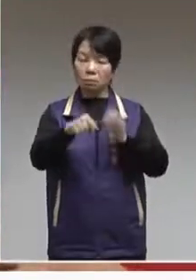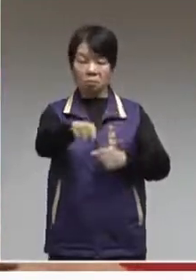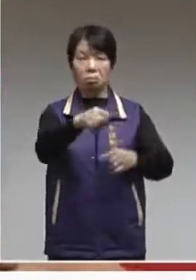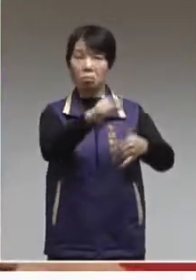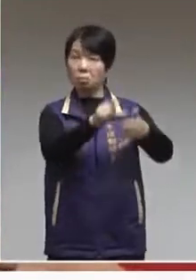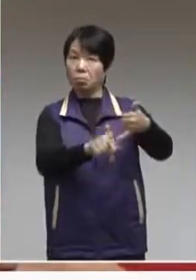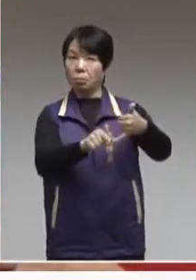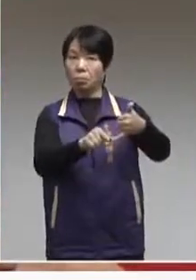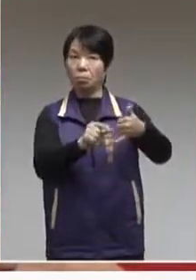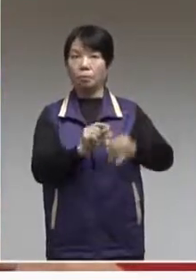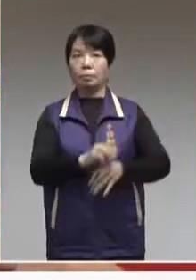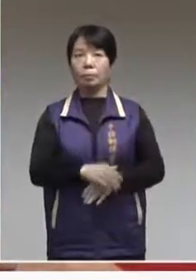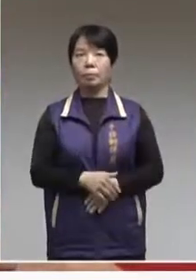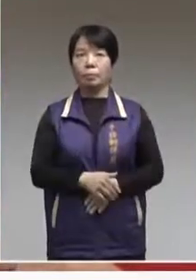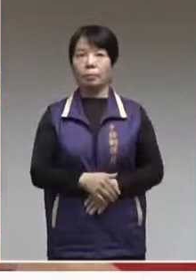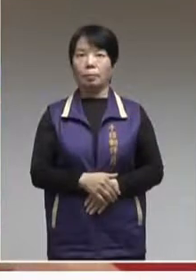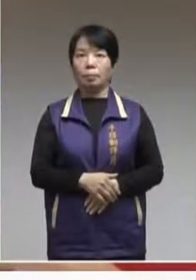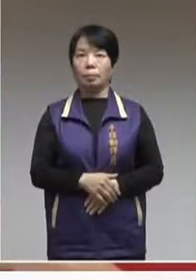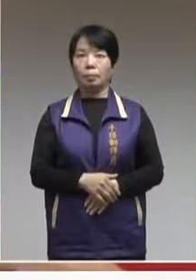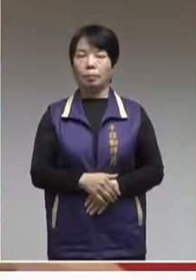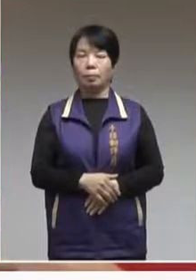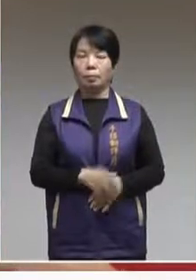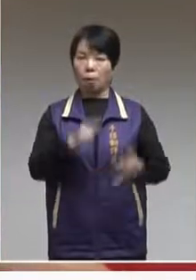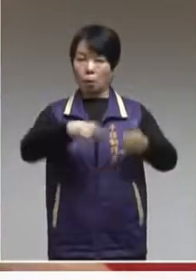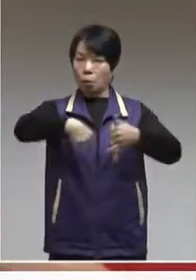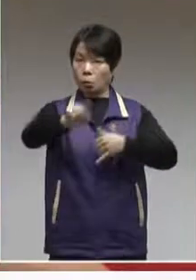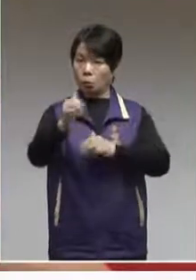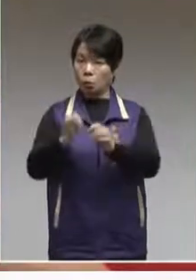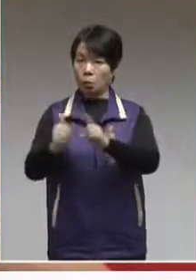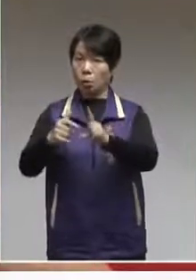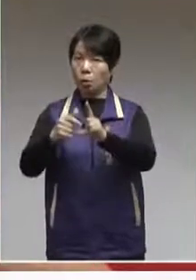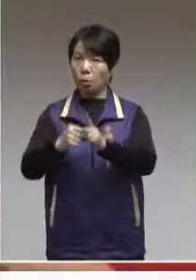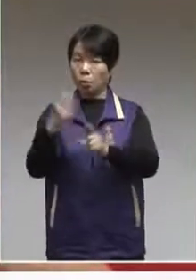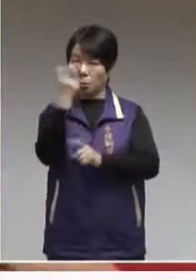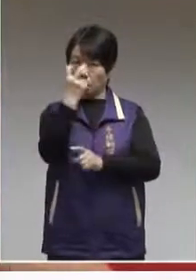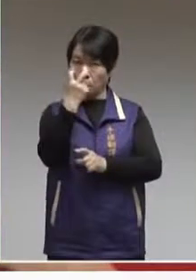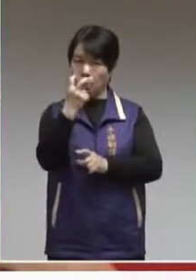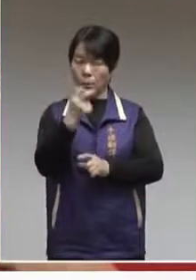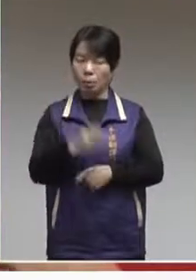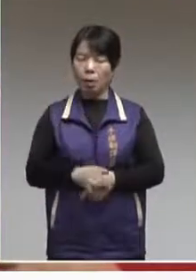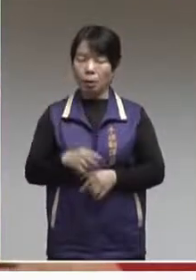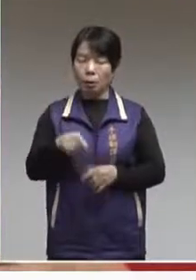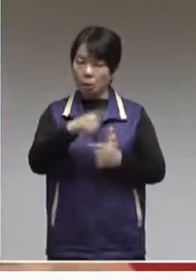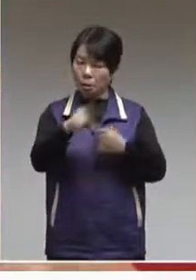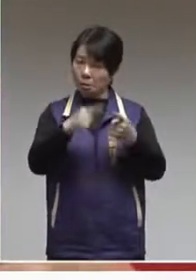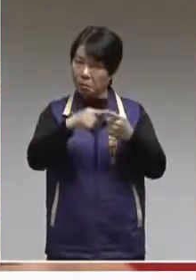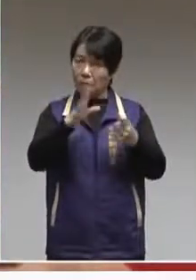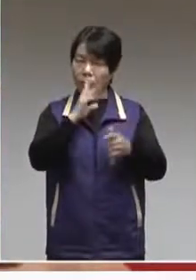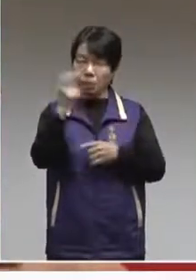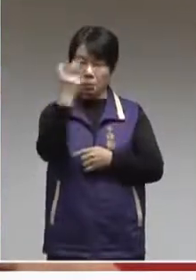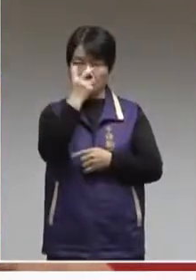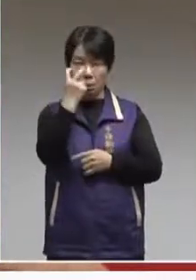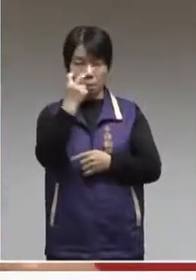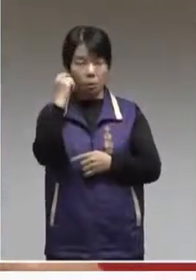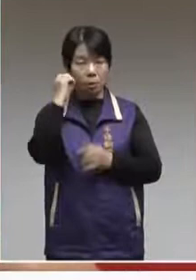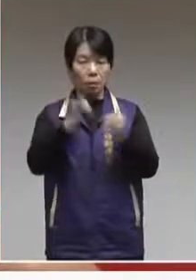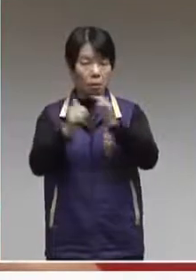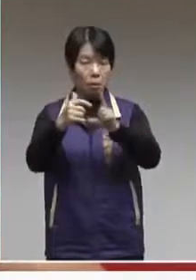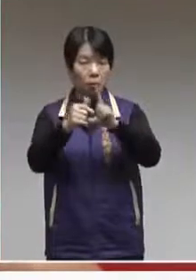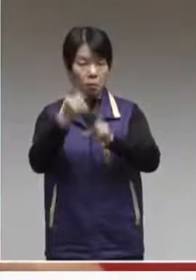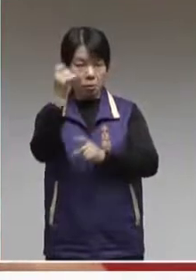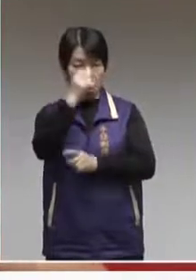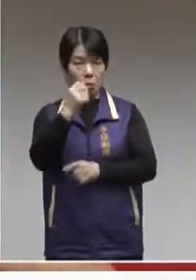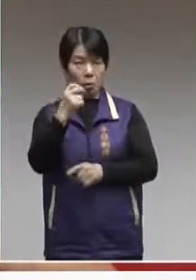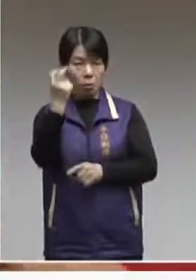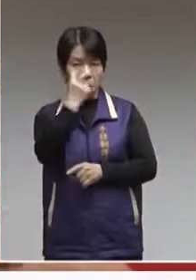好去社区筛检的话，我们就可以在社区找到这个可能的确诊个案，